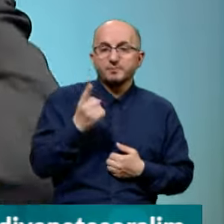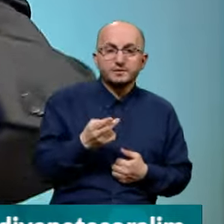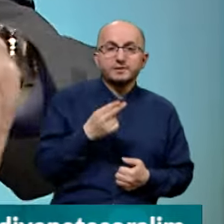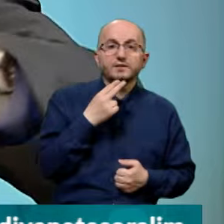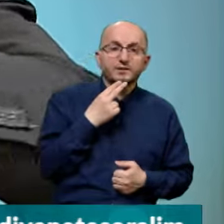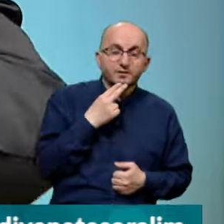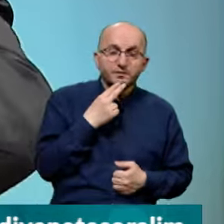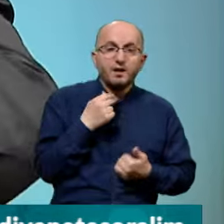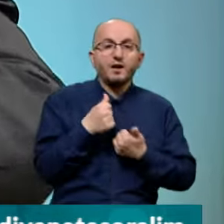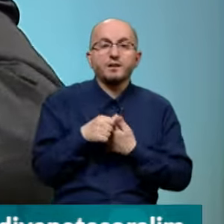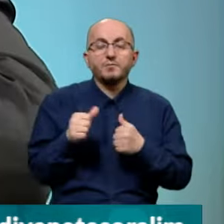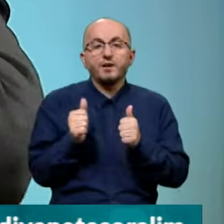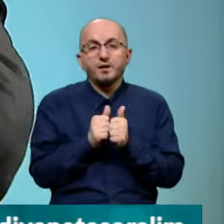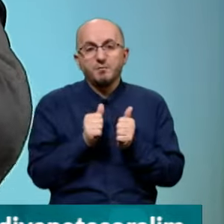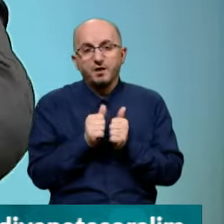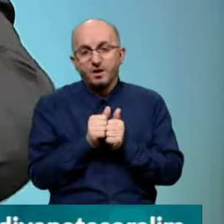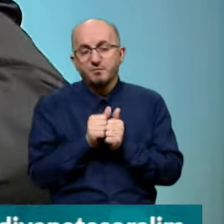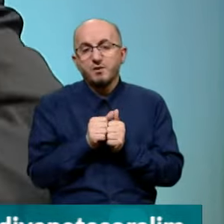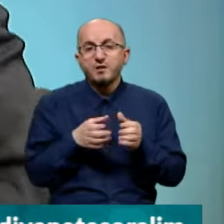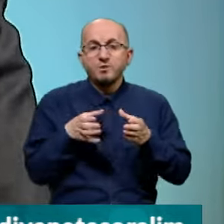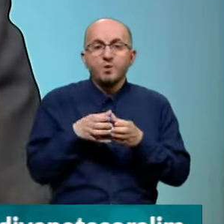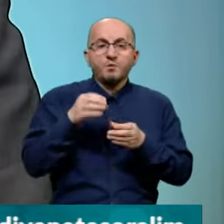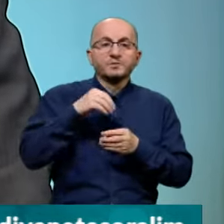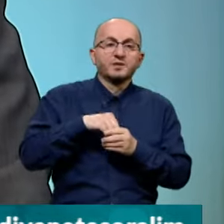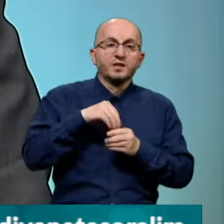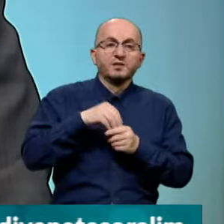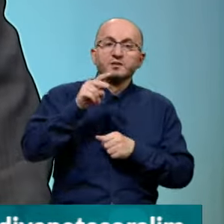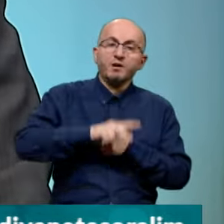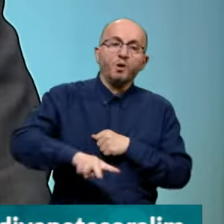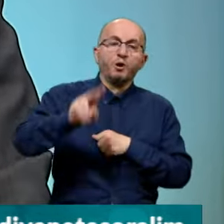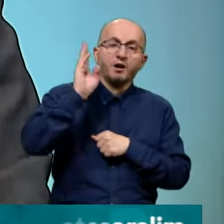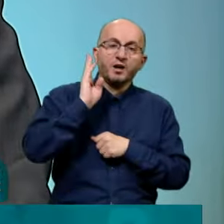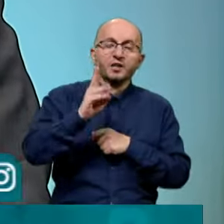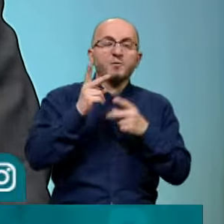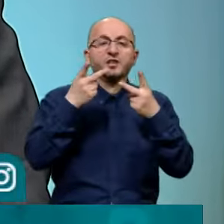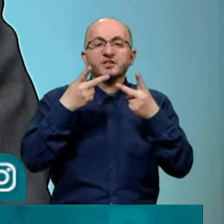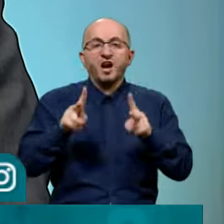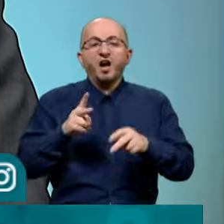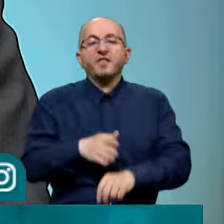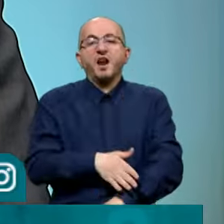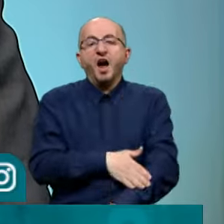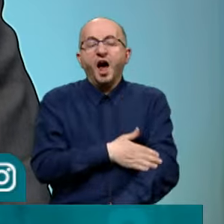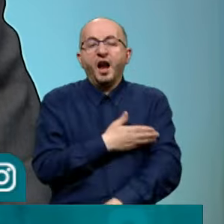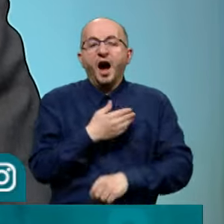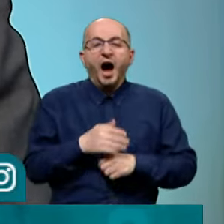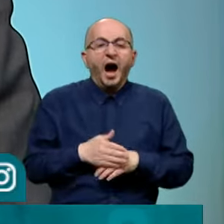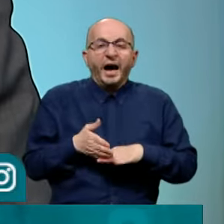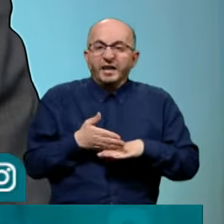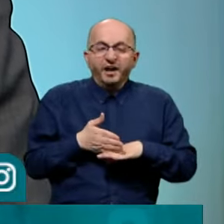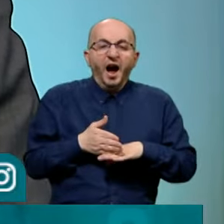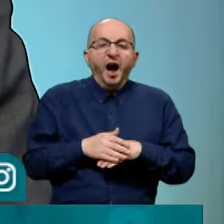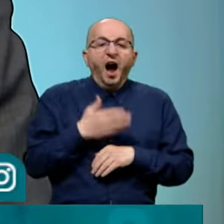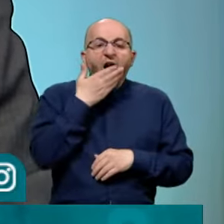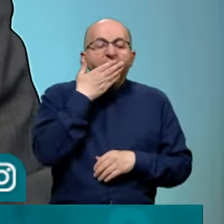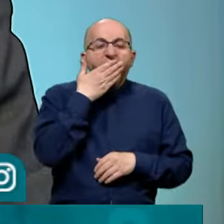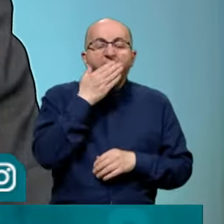yine hanımlarla beraber veyahut da grup içerisinde sefere çıkması caizdir, helaldir. Niye? Çünkü eğer